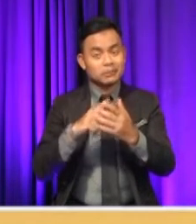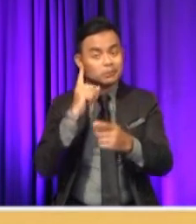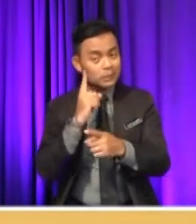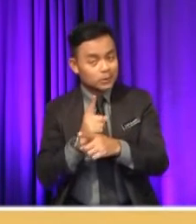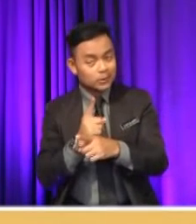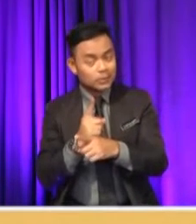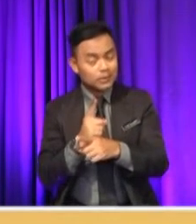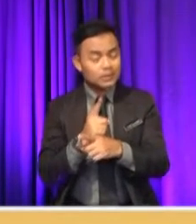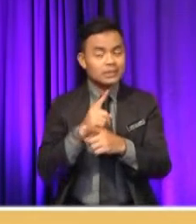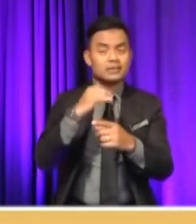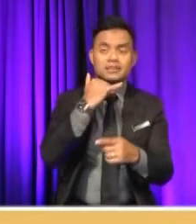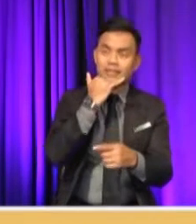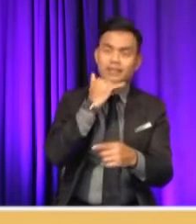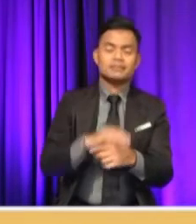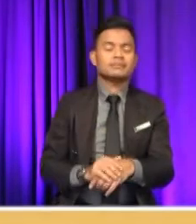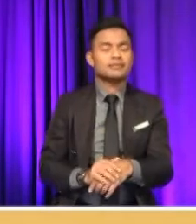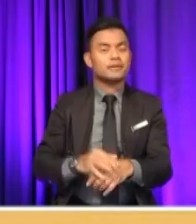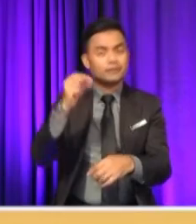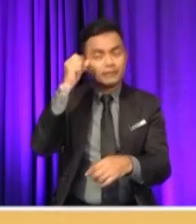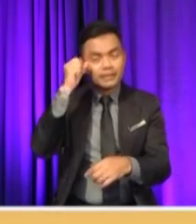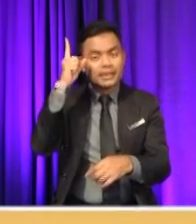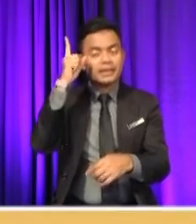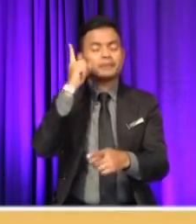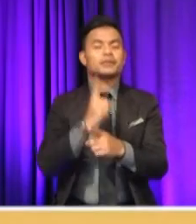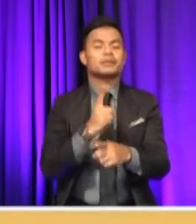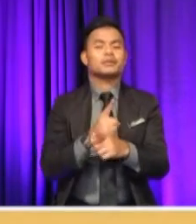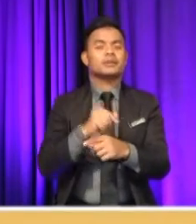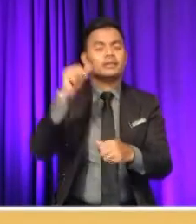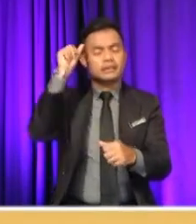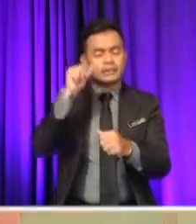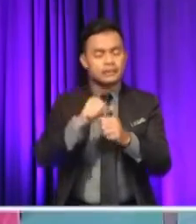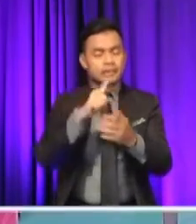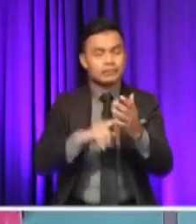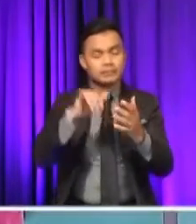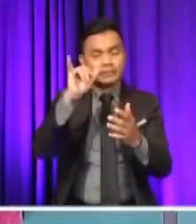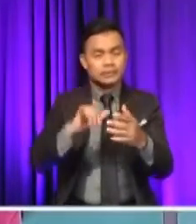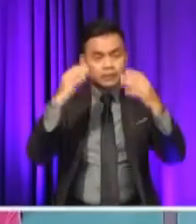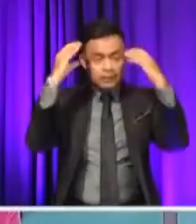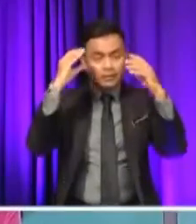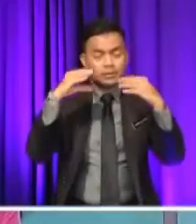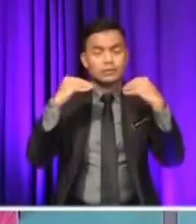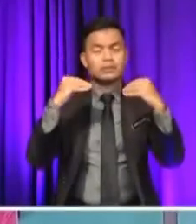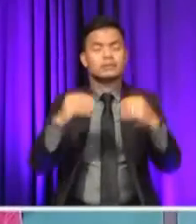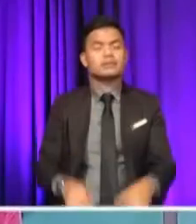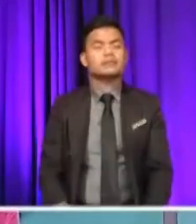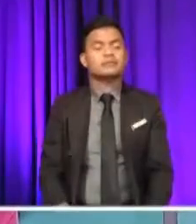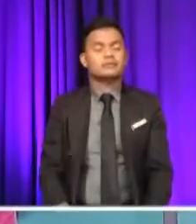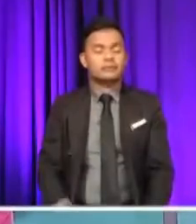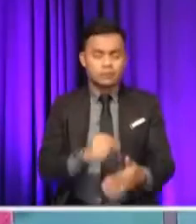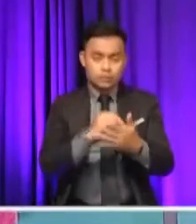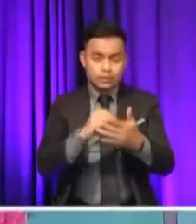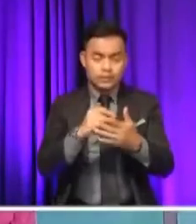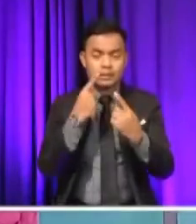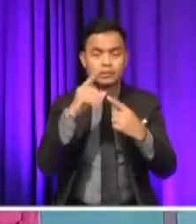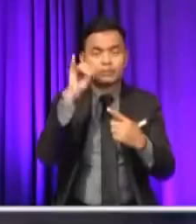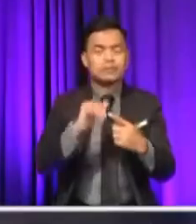fikir betul-betul dulu. Betul ke salah? Yeah. Betul ke salah? Ingat balik apa cikgu dah ajar. Okey, tulis jawapan yang benar. Okey, so 3 markah